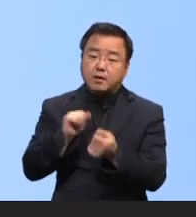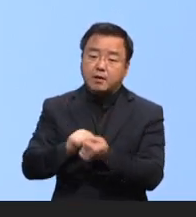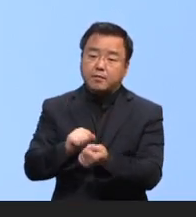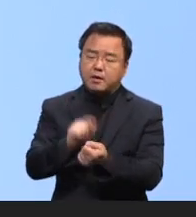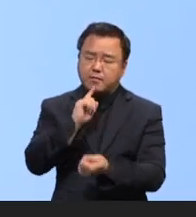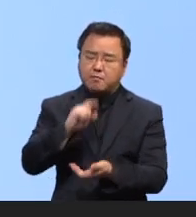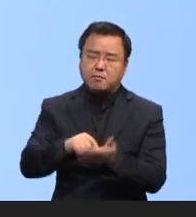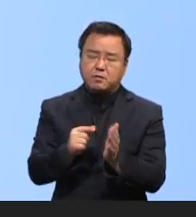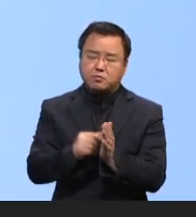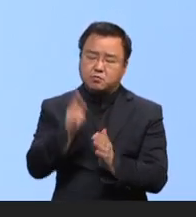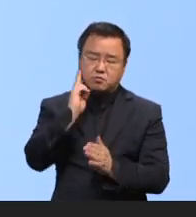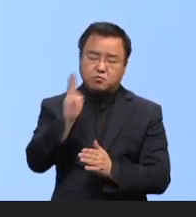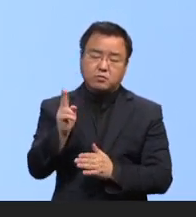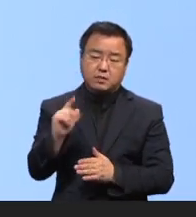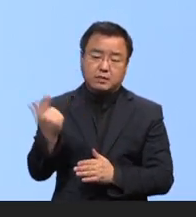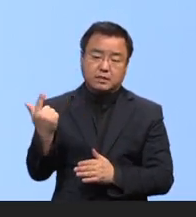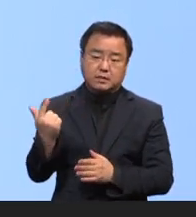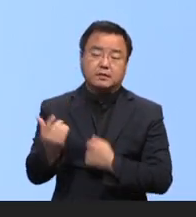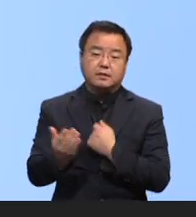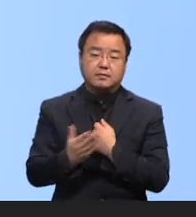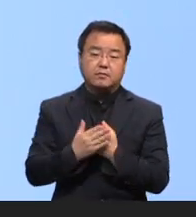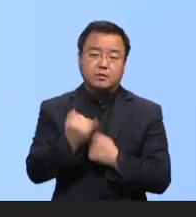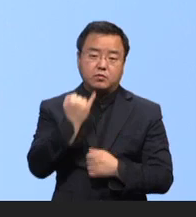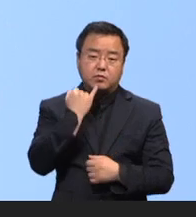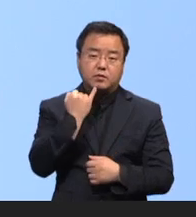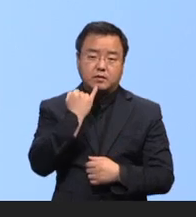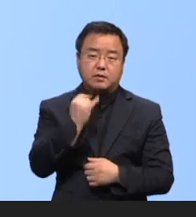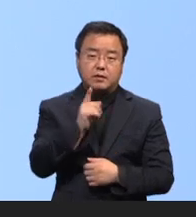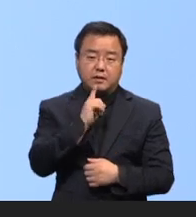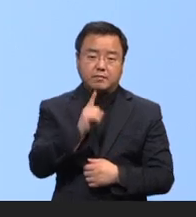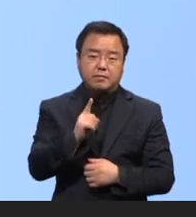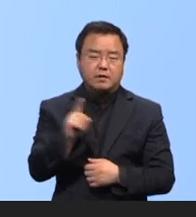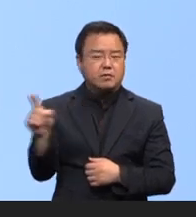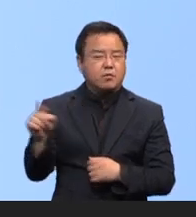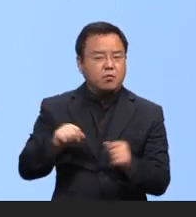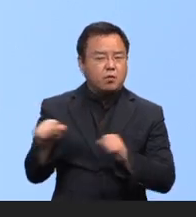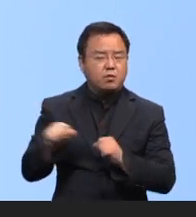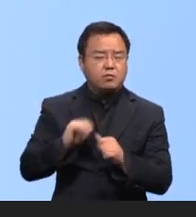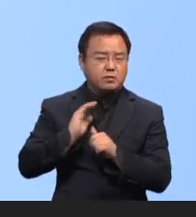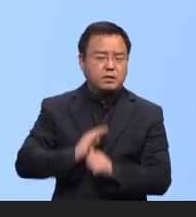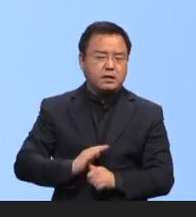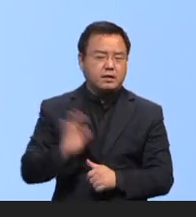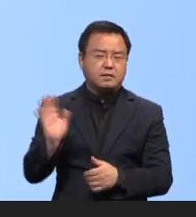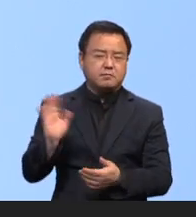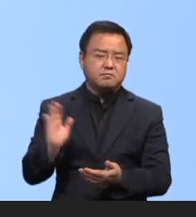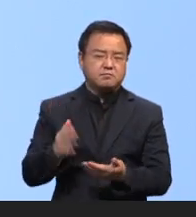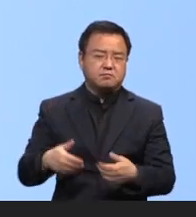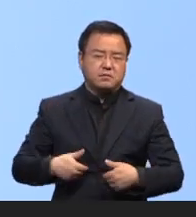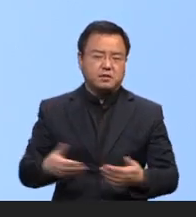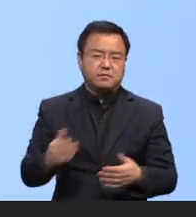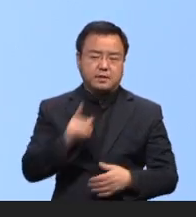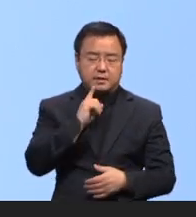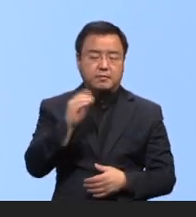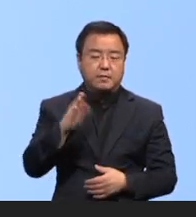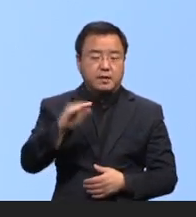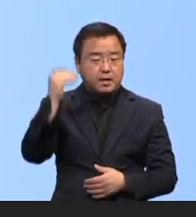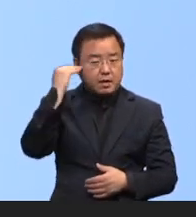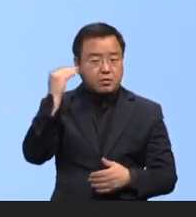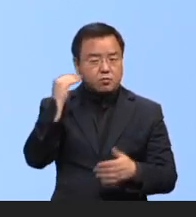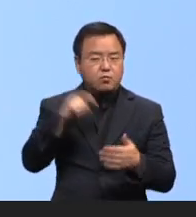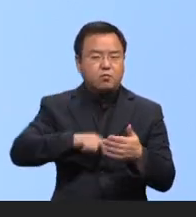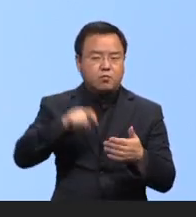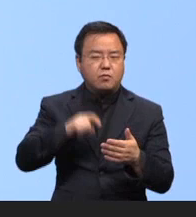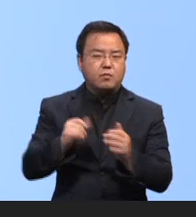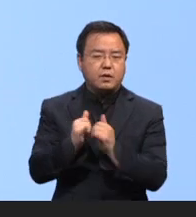심각한 상태는 아니기 때문에 괜찮다는 만들이 그런 활동까지 자제 할 필요는 없다고 말을 하는데요 아직까지 대한민국 안에서 사람에서